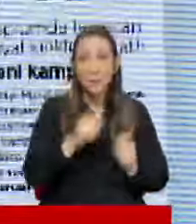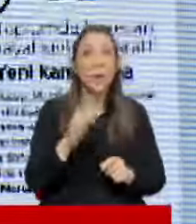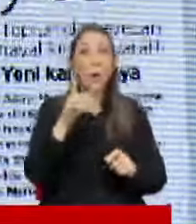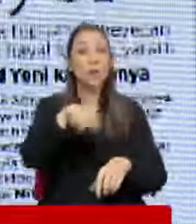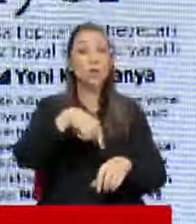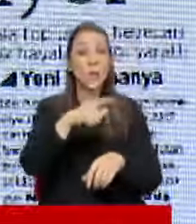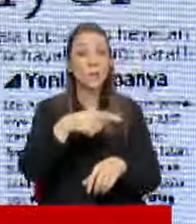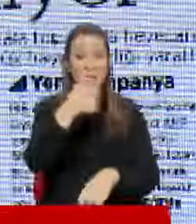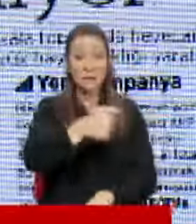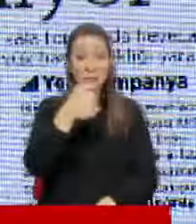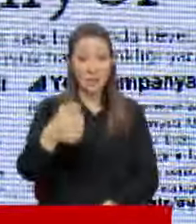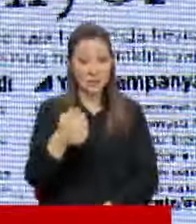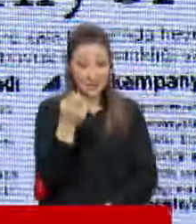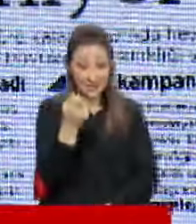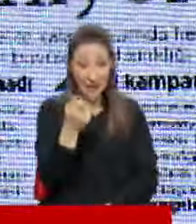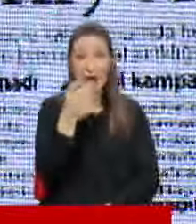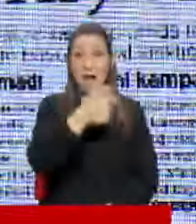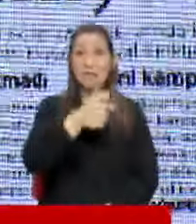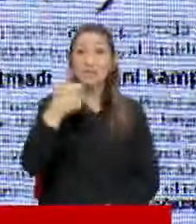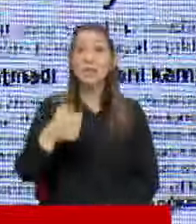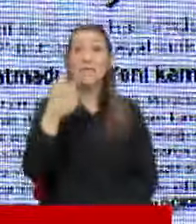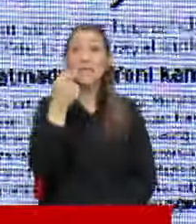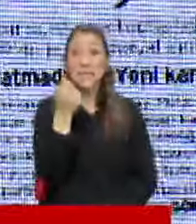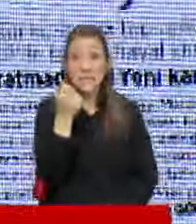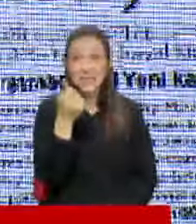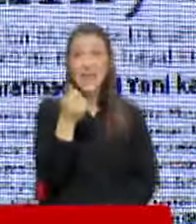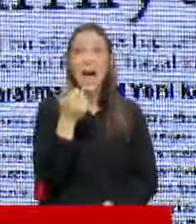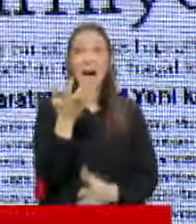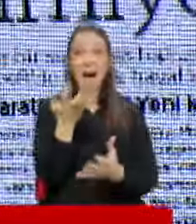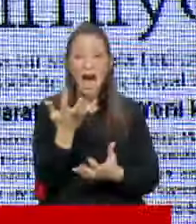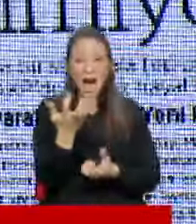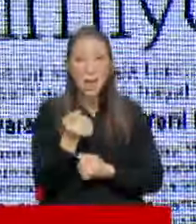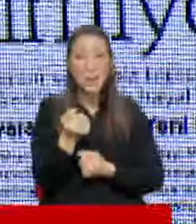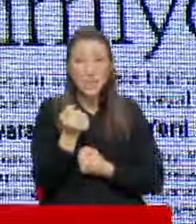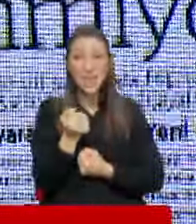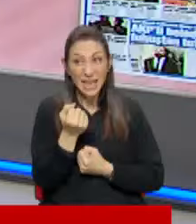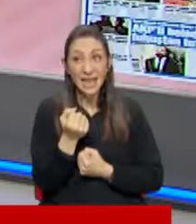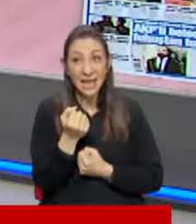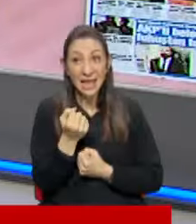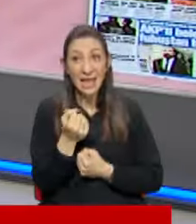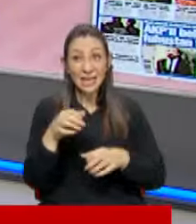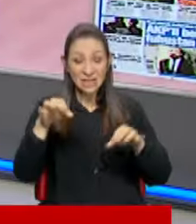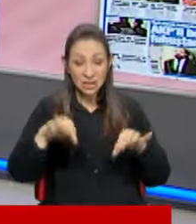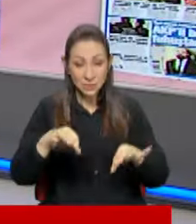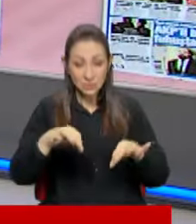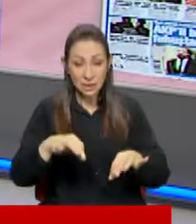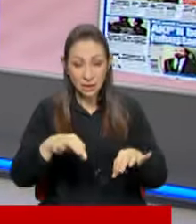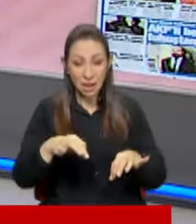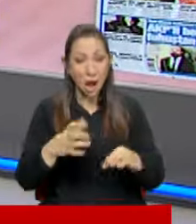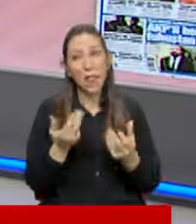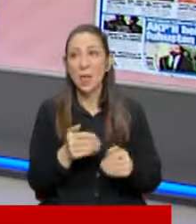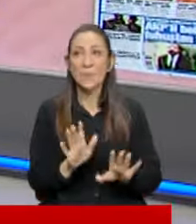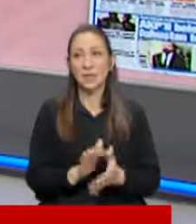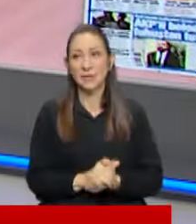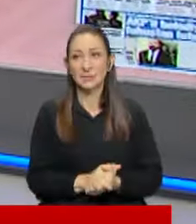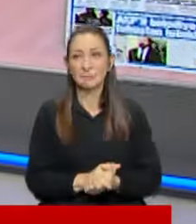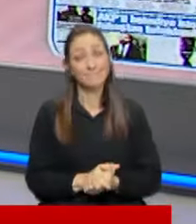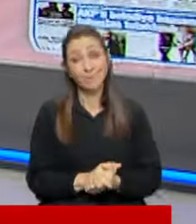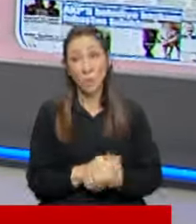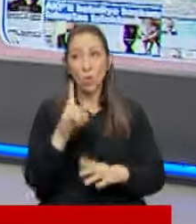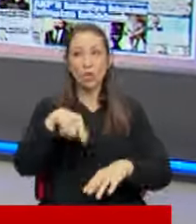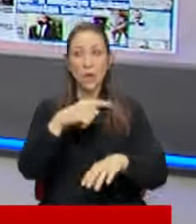dönemde 66 lira ve 66 liranın aldığı alabildiği şimdi alınamayanlar. Peki